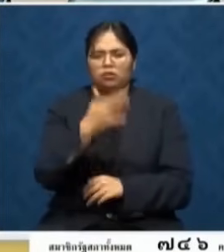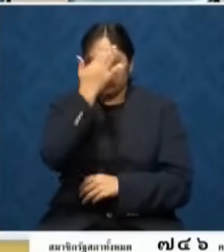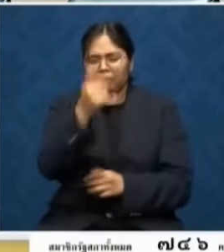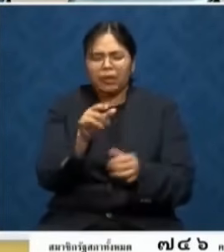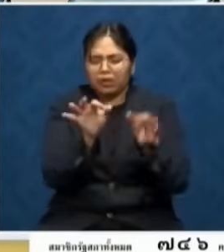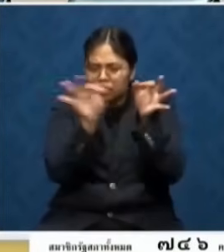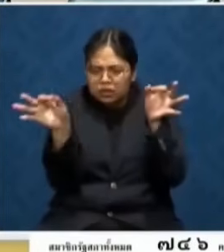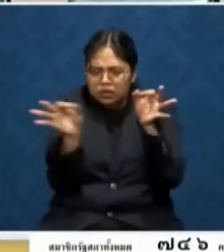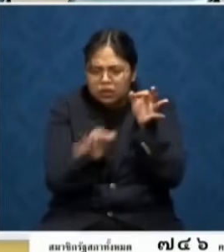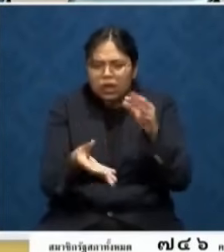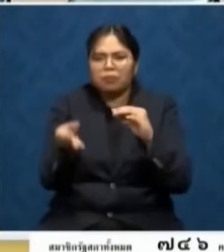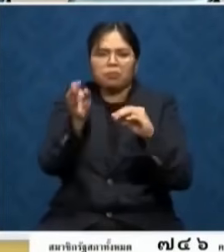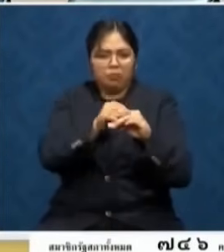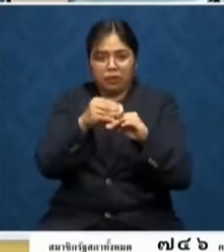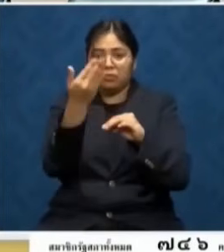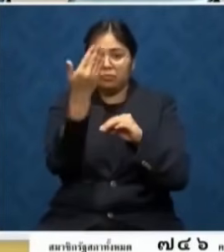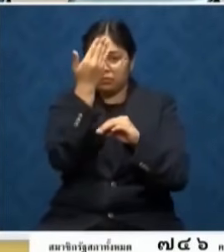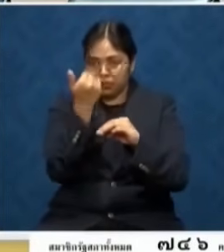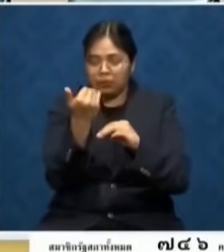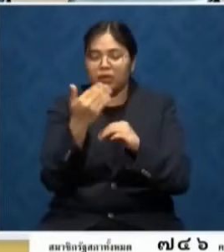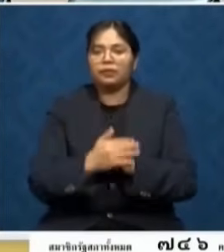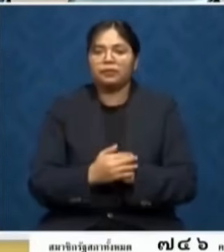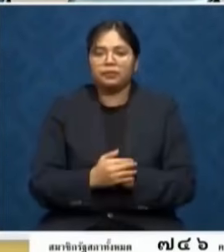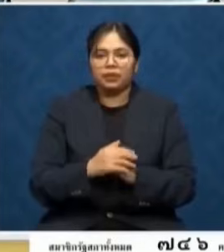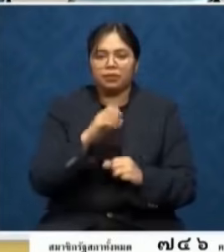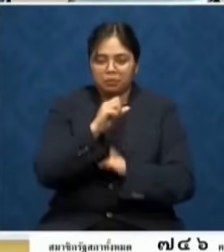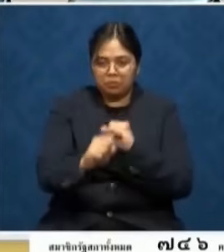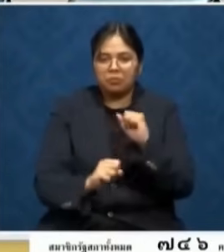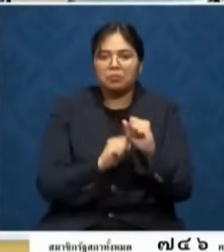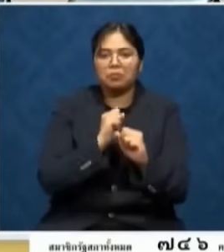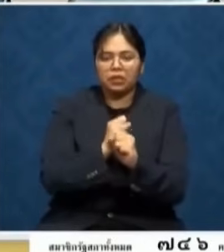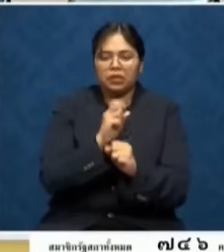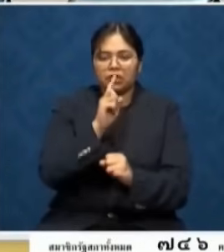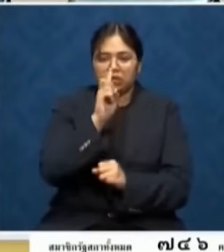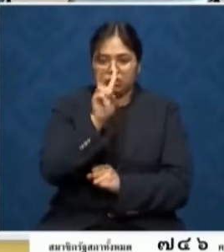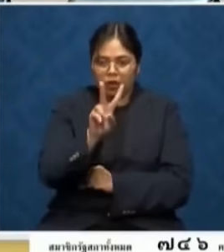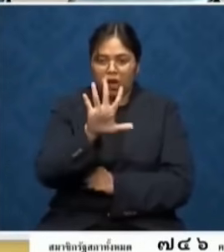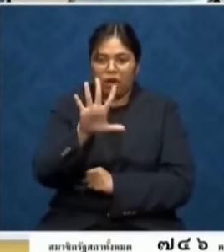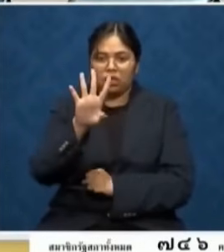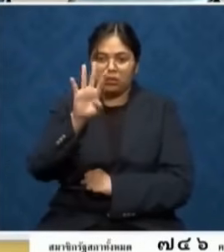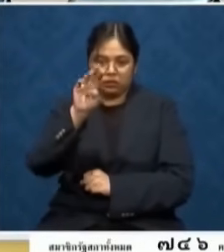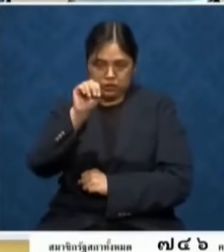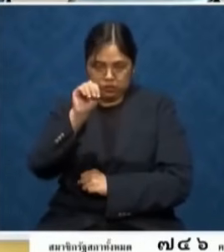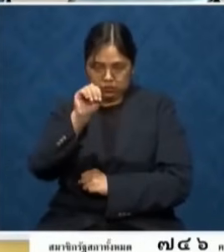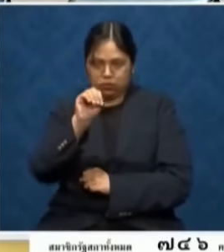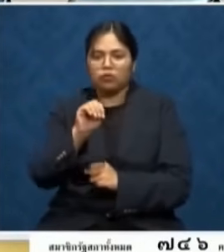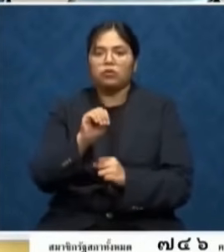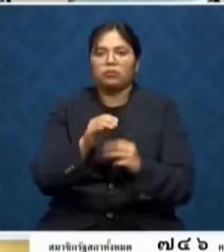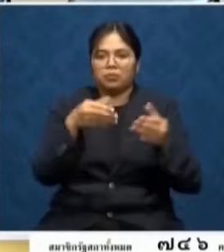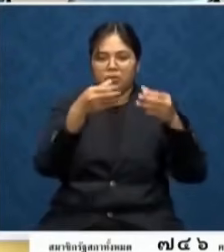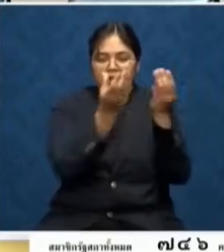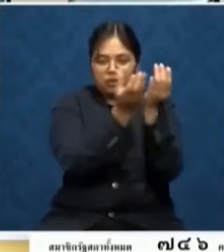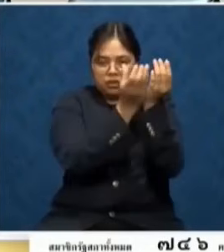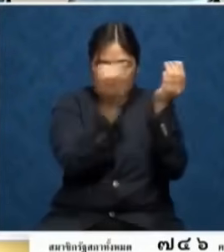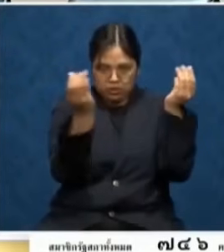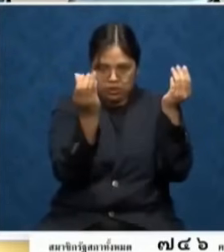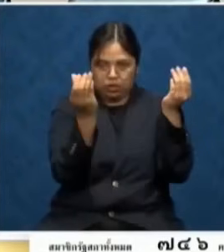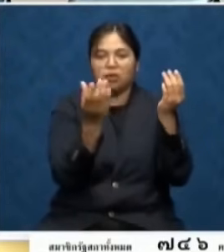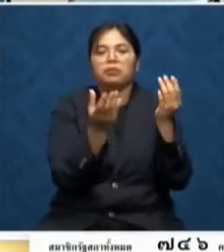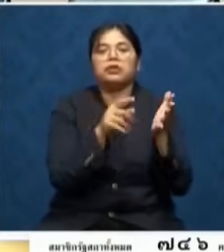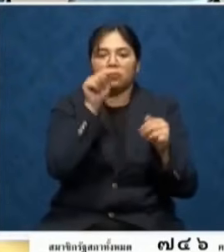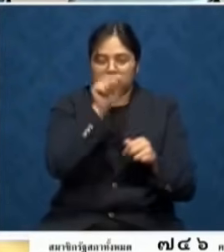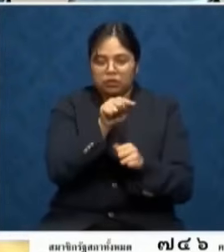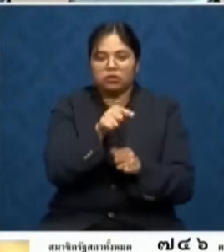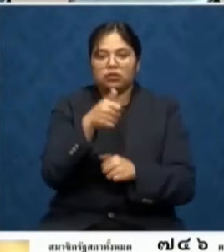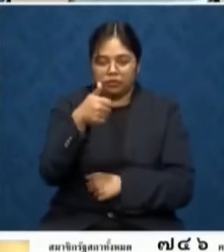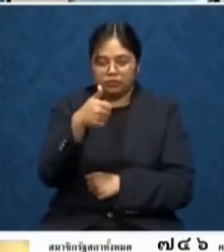ต้องเขียนเช่นนี้เพราะระหว่างชั้นรัฐธรรมนูญปี40ที่ว่าเป็นรัฐธรรมนูญที่ดีฉบับหนึ่งมีการละเมิดหลักนิติธรรมอย่างรุน